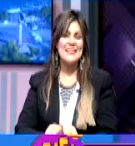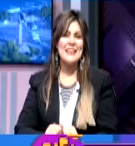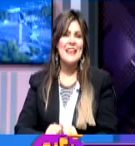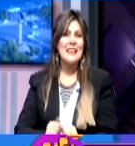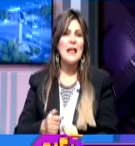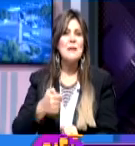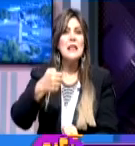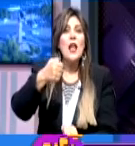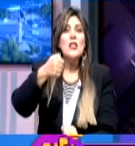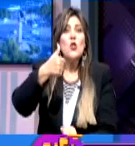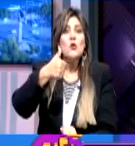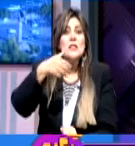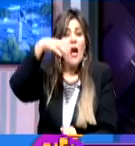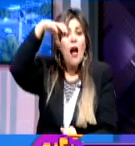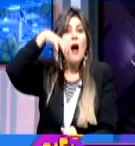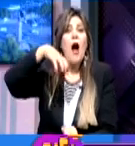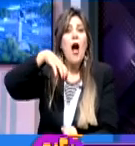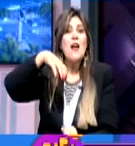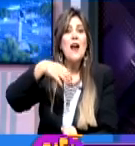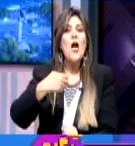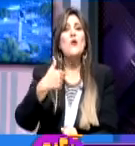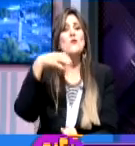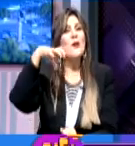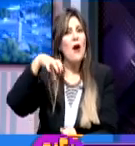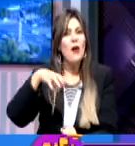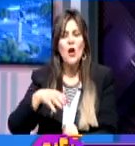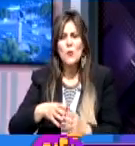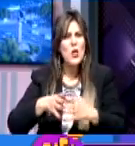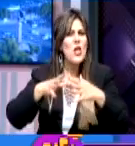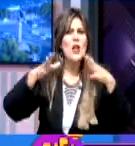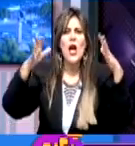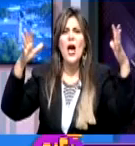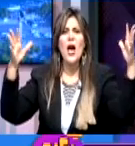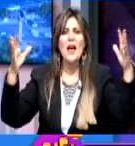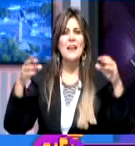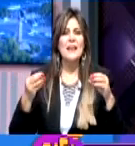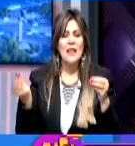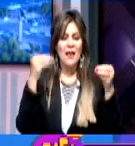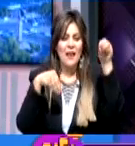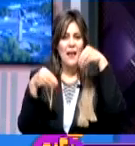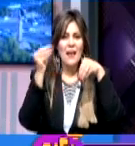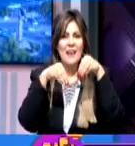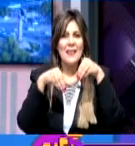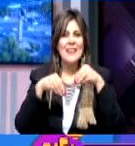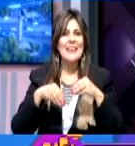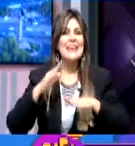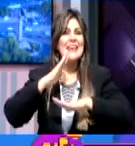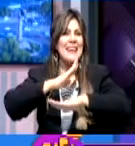نص القاهره كده الكبرى، هي نص القاهره تتضمن مدينة بقى بتتضمن برضو الادب، الفن،